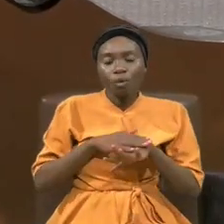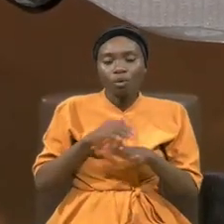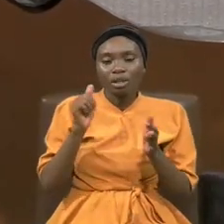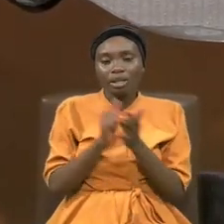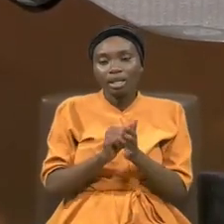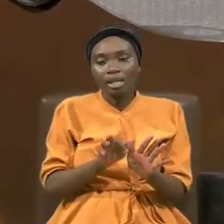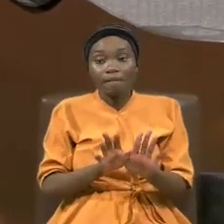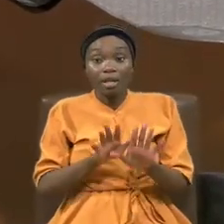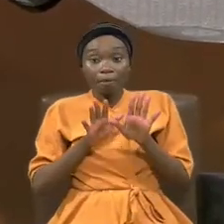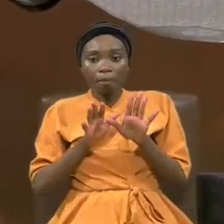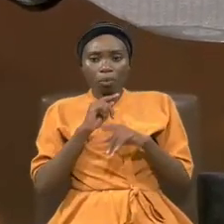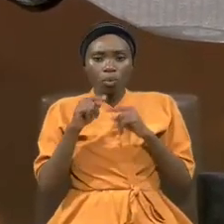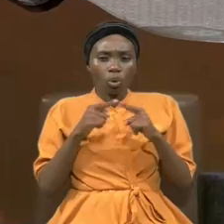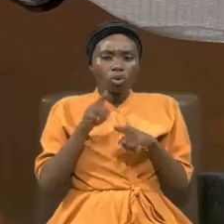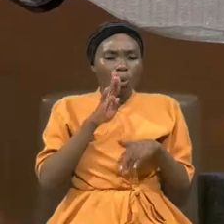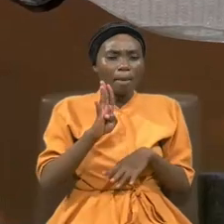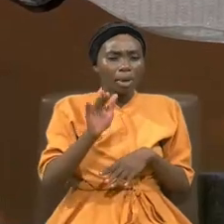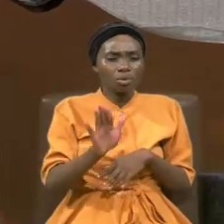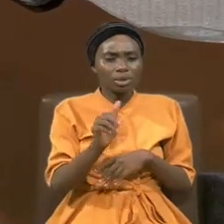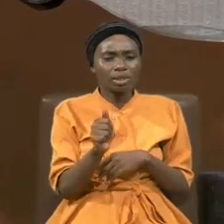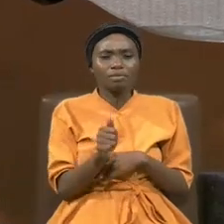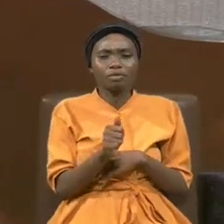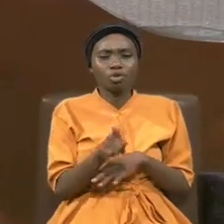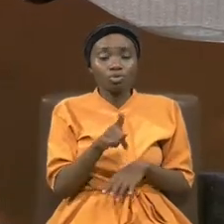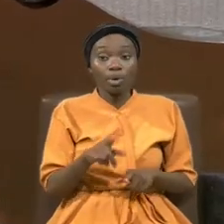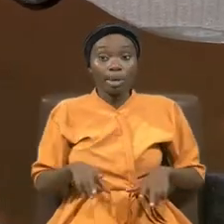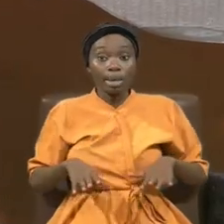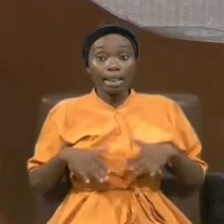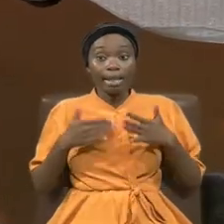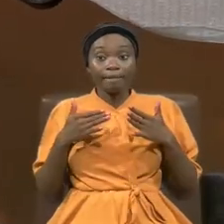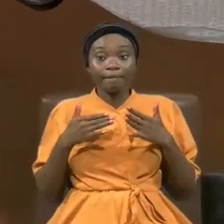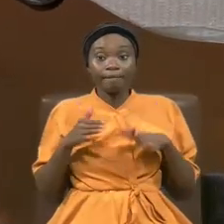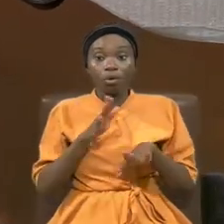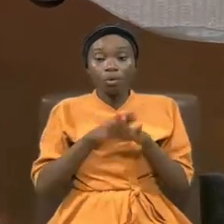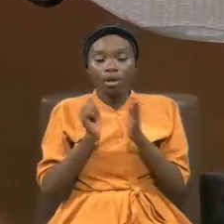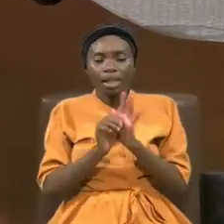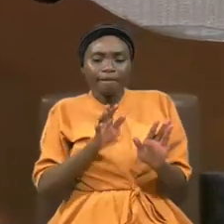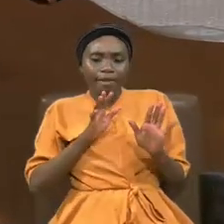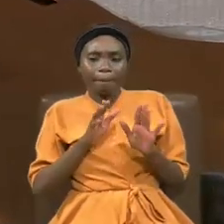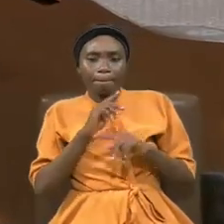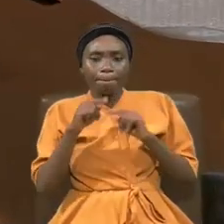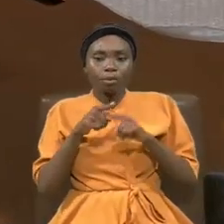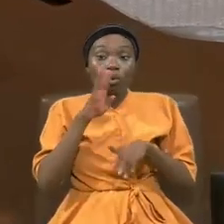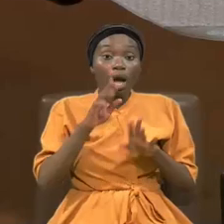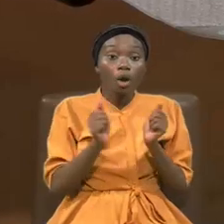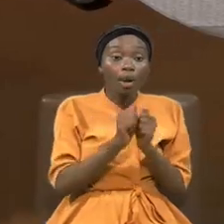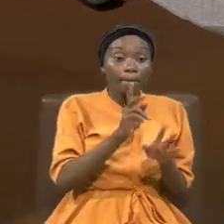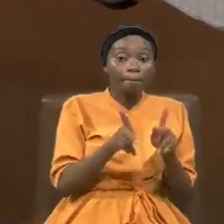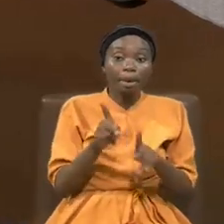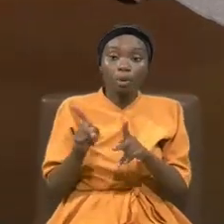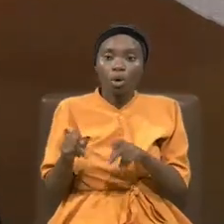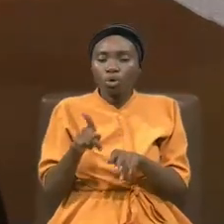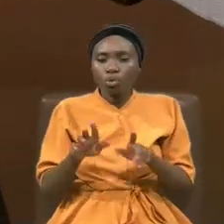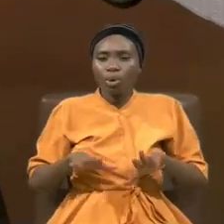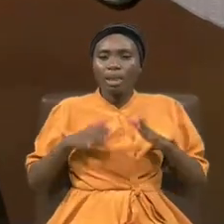crainte. Lorsque vous êtes à vous-même, vous vivez avec crainte. Lorsque vous êtes avec les gens,